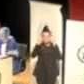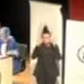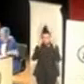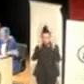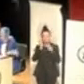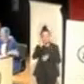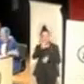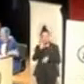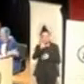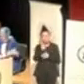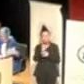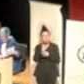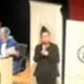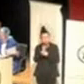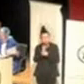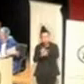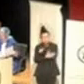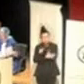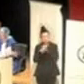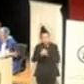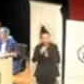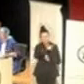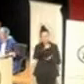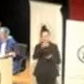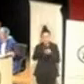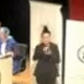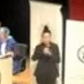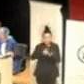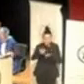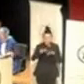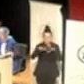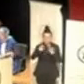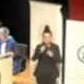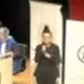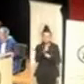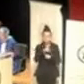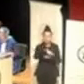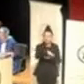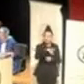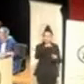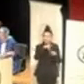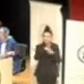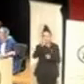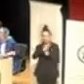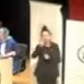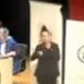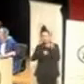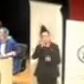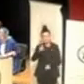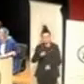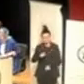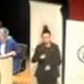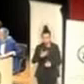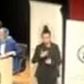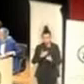Genel Müdürlüğümüz Yayınlar Daire Başkanlığı Yayın Planlama Hazırlama Şubesi'nde görev yapmakta.